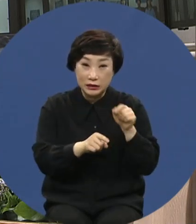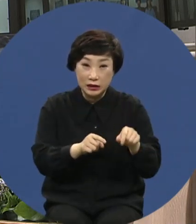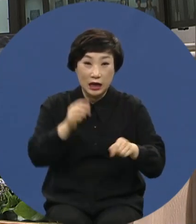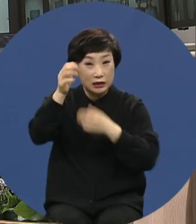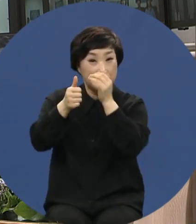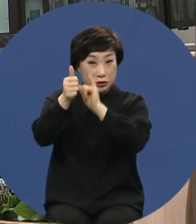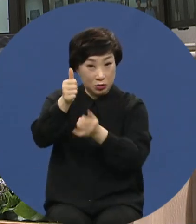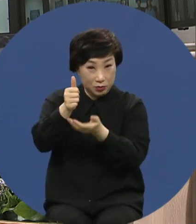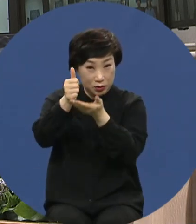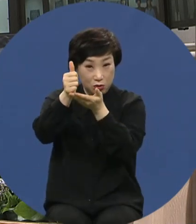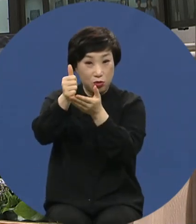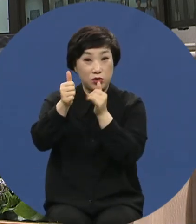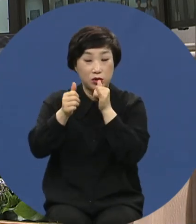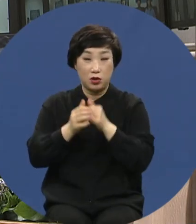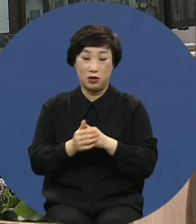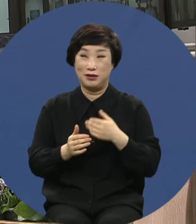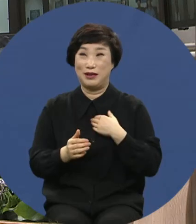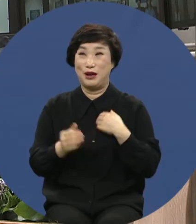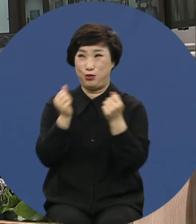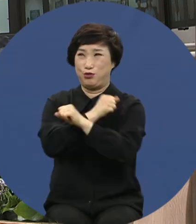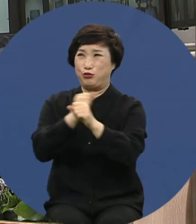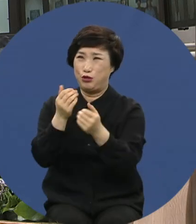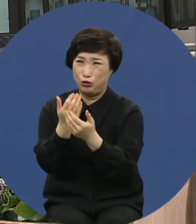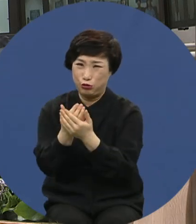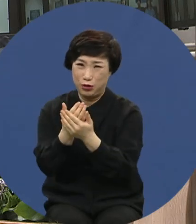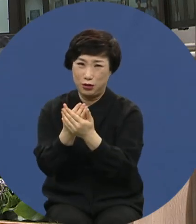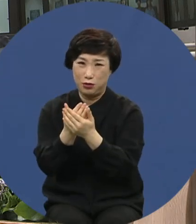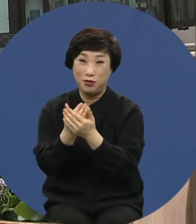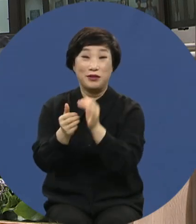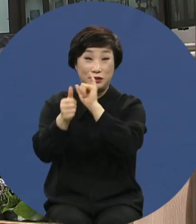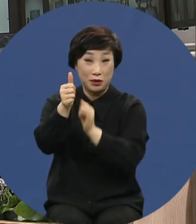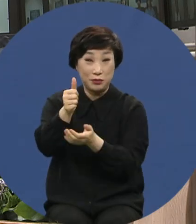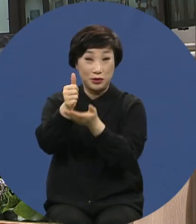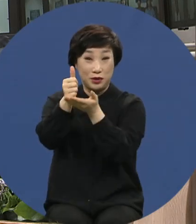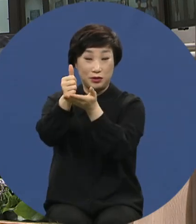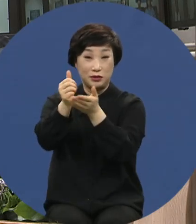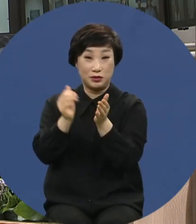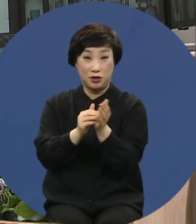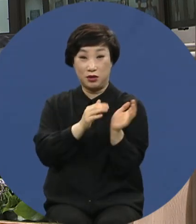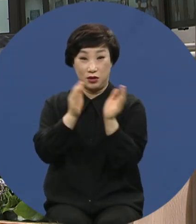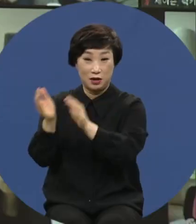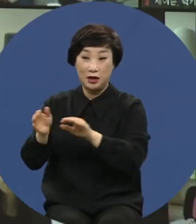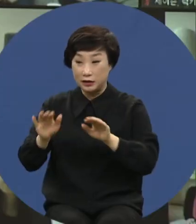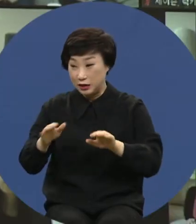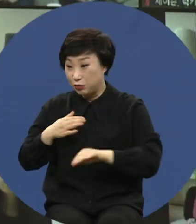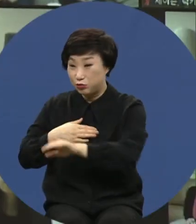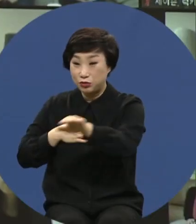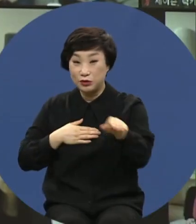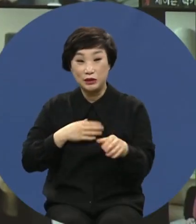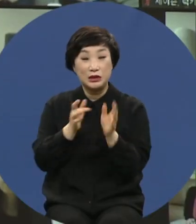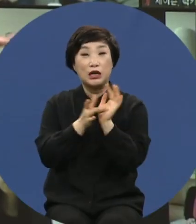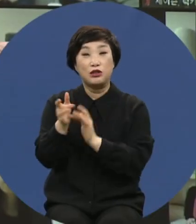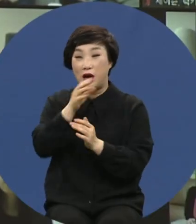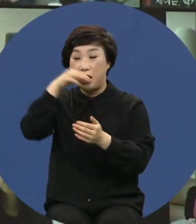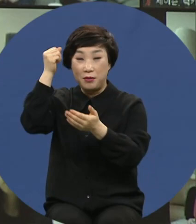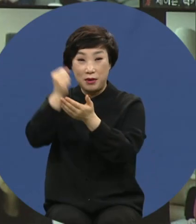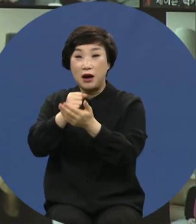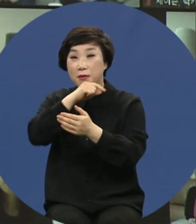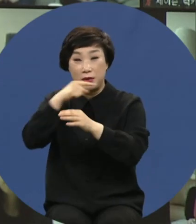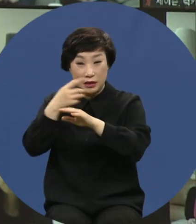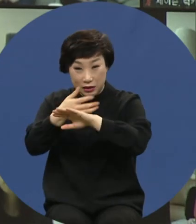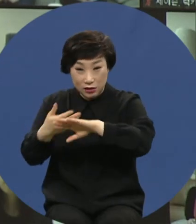하나님을 섬겼어요. 나를 용서해 주세요 섬겼어요. 우리는 예수가 피 흘려서